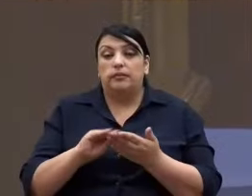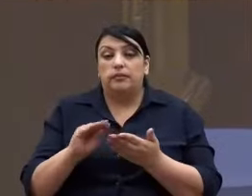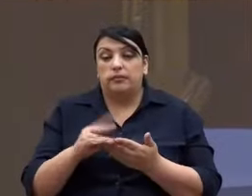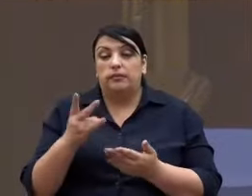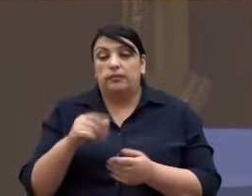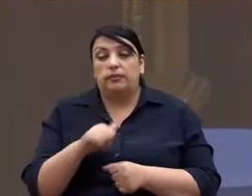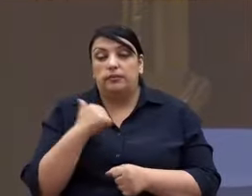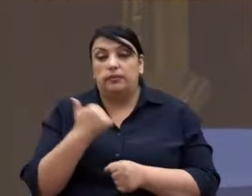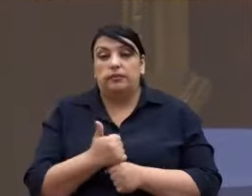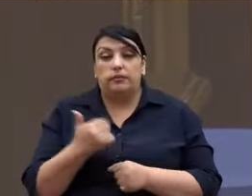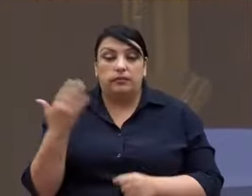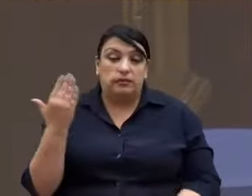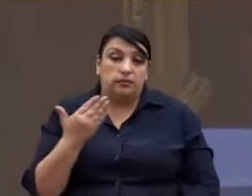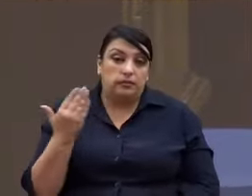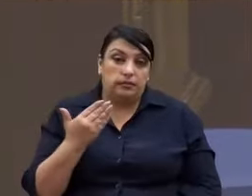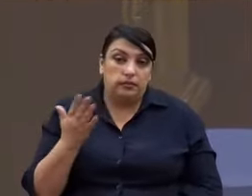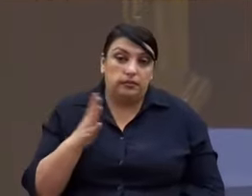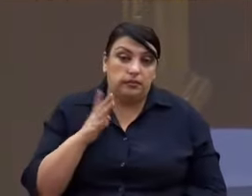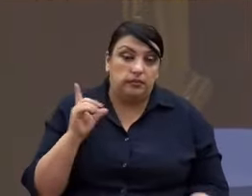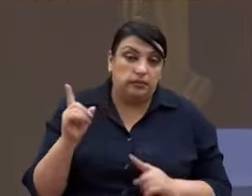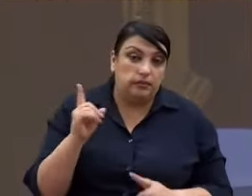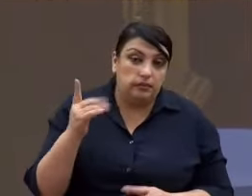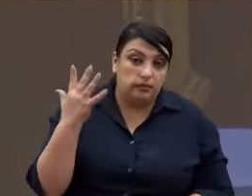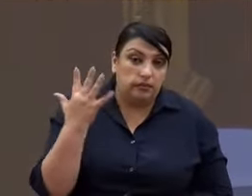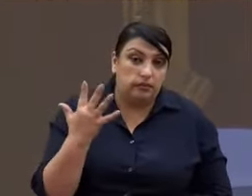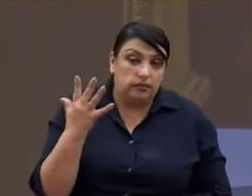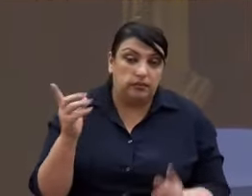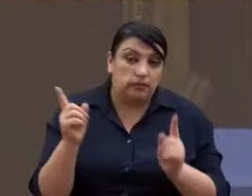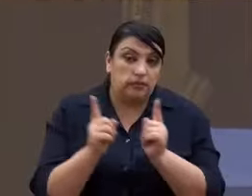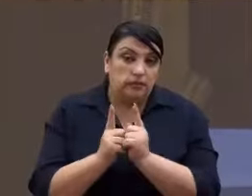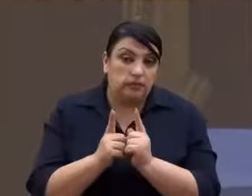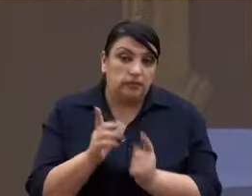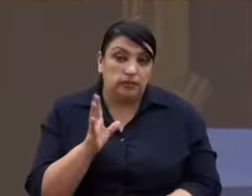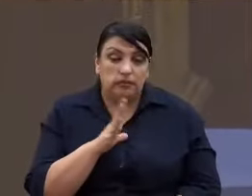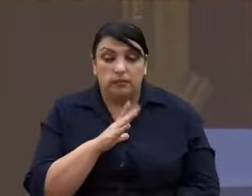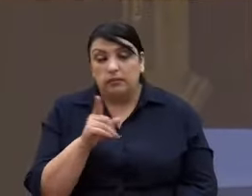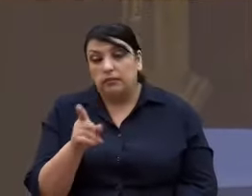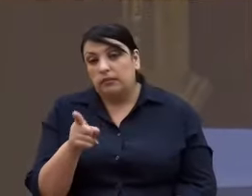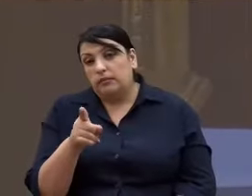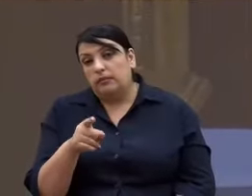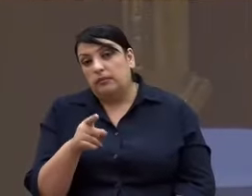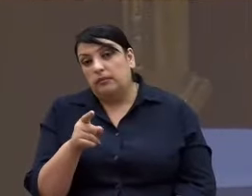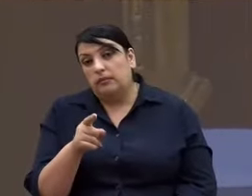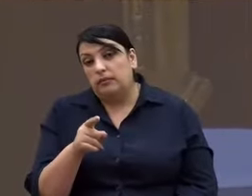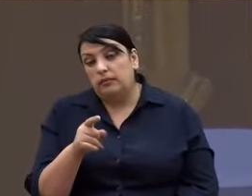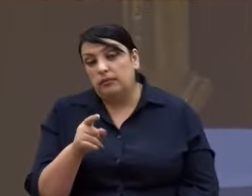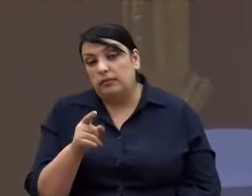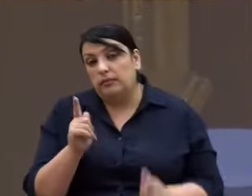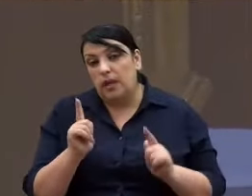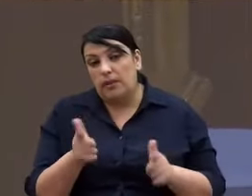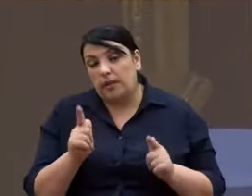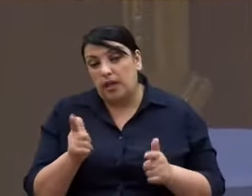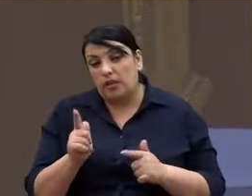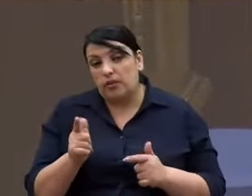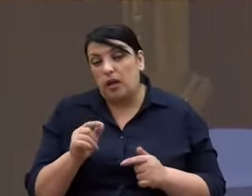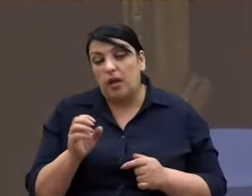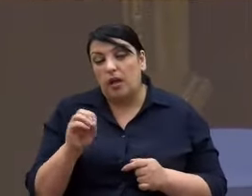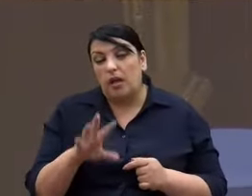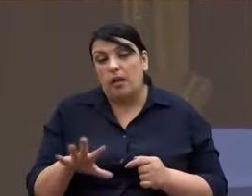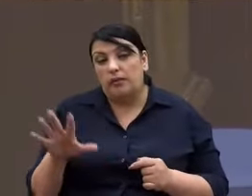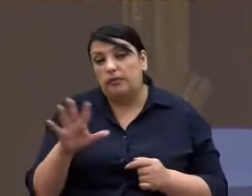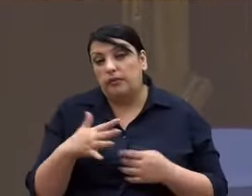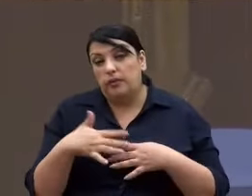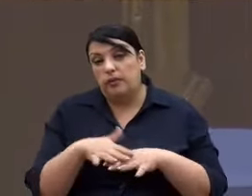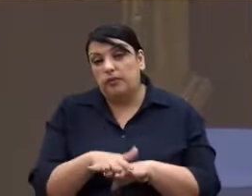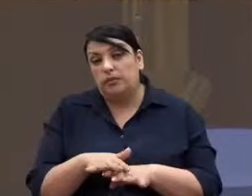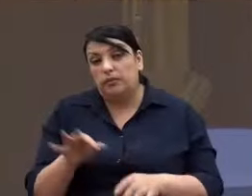ելույթի արձագանքն էր ապրիլի 5-ի հանդիպումը և դրա շուրջ ձեռքբերված համաձայնությունները։ Եվրոինտեգրումը դա